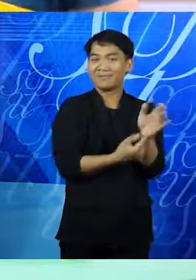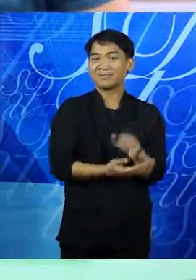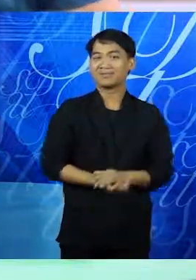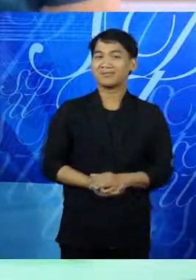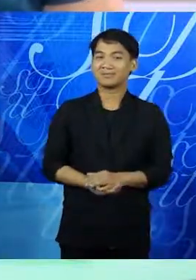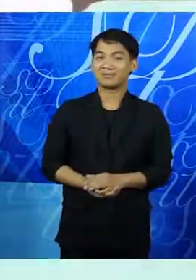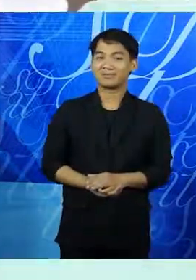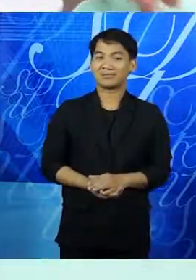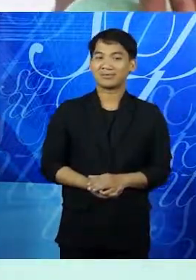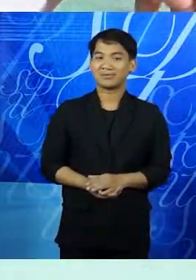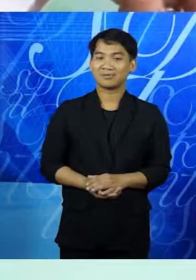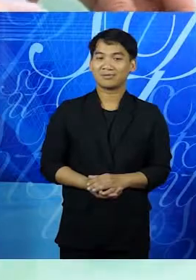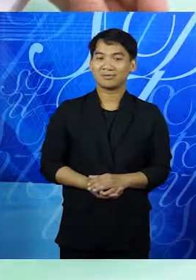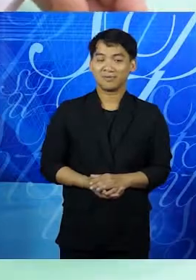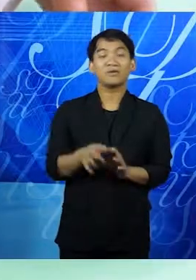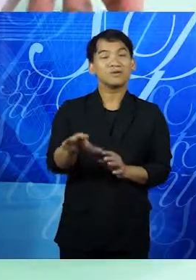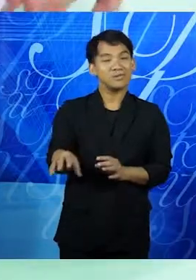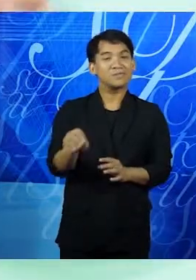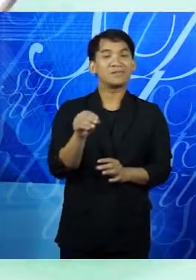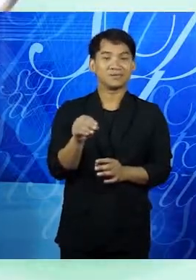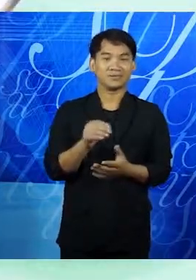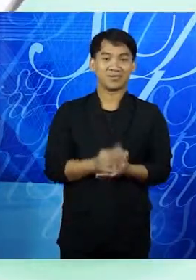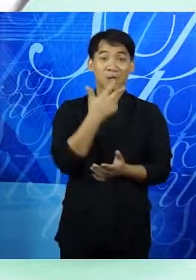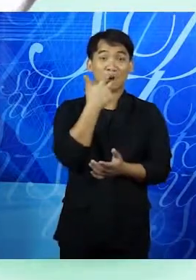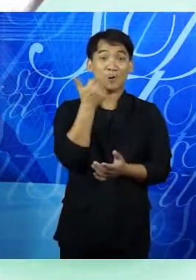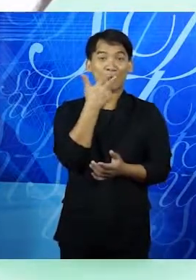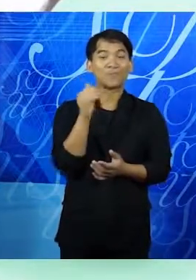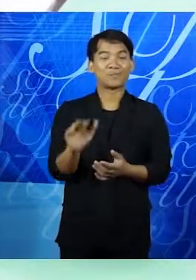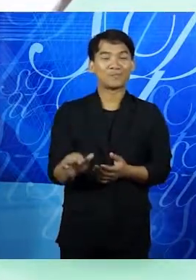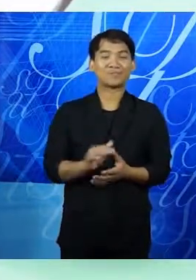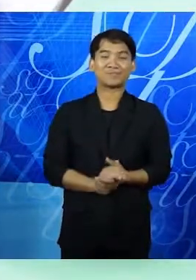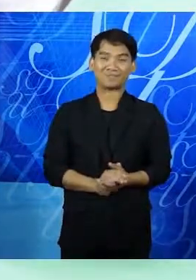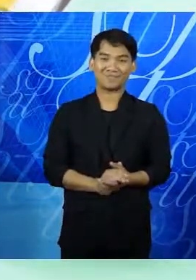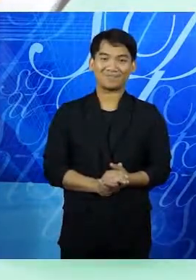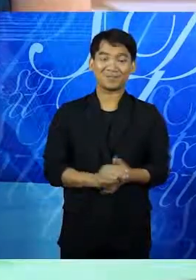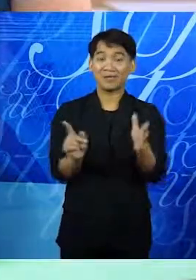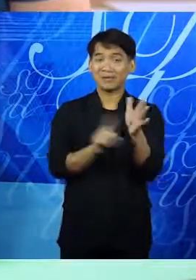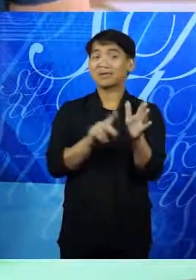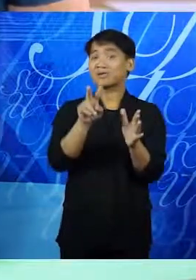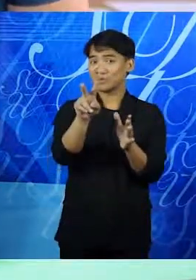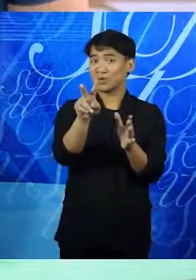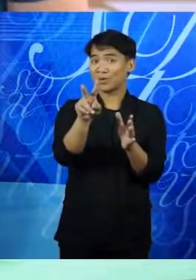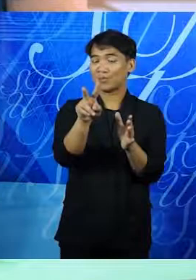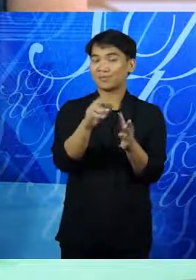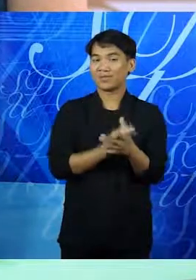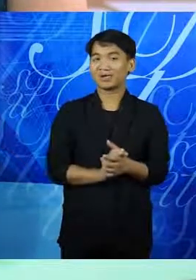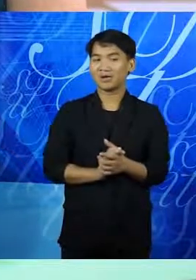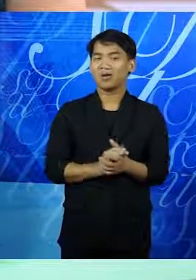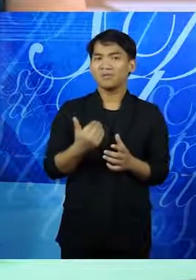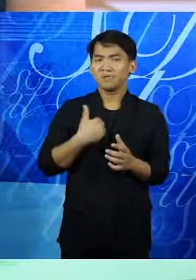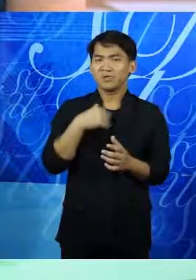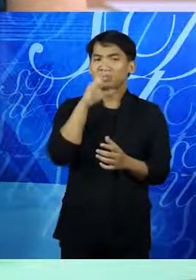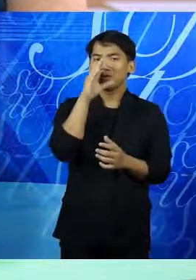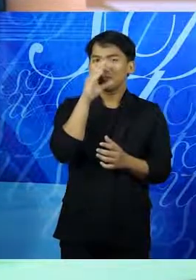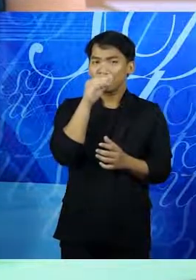ค่ะเก่งมากค่ะในครั้งที่2นี้นะคะจะมีการดีเลย์สปีดหรือเราเรียกว่